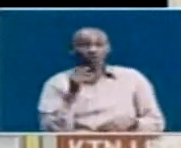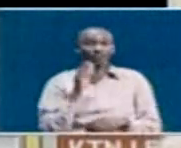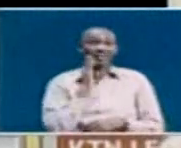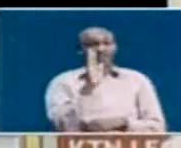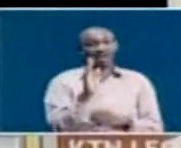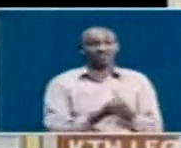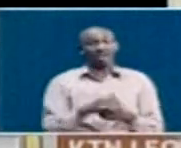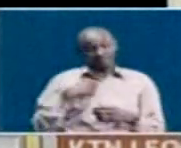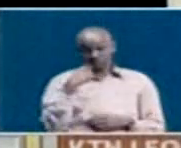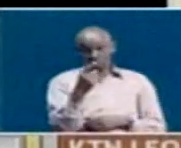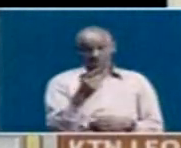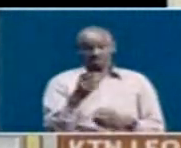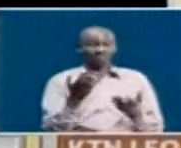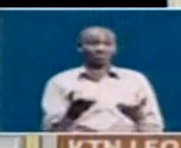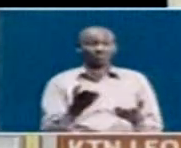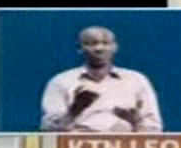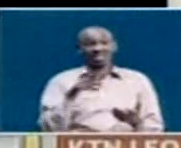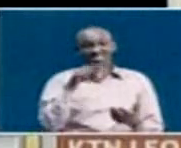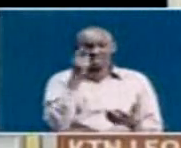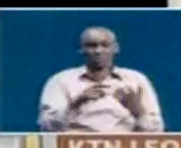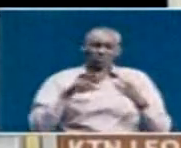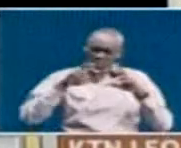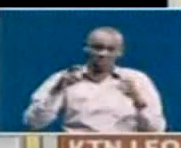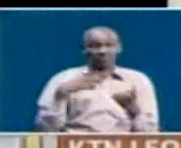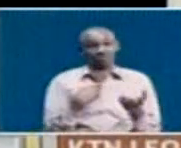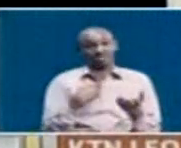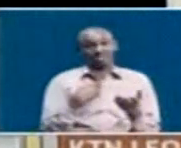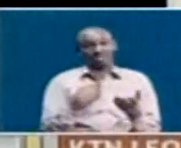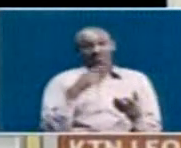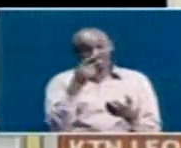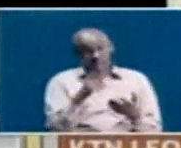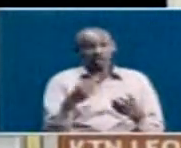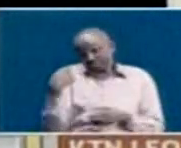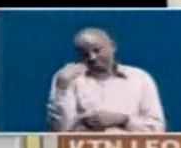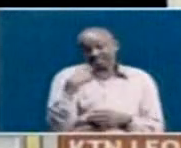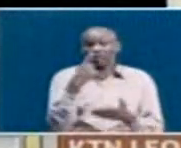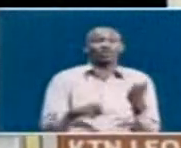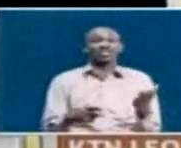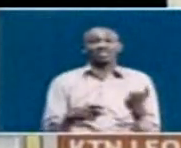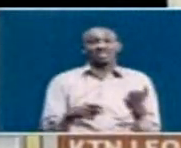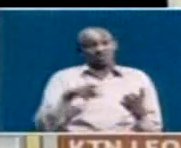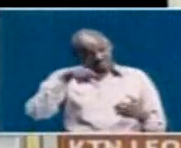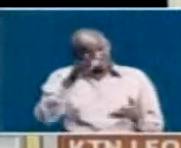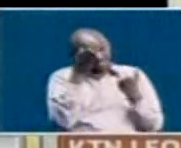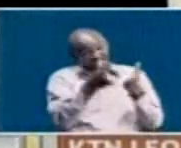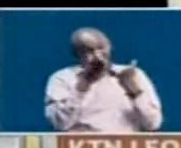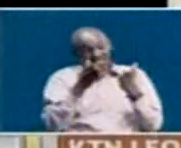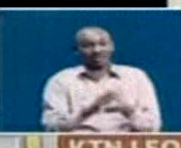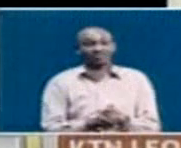Babangu alimwambia live hutoiona. Usitafute. Manake ampata padi juzi basi we. Yumo